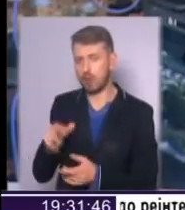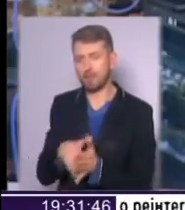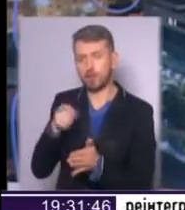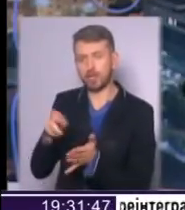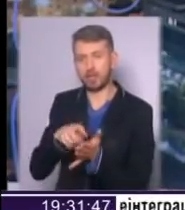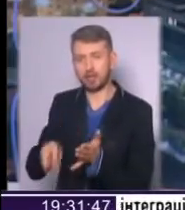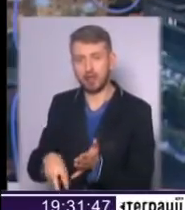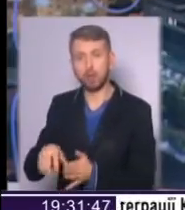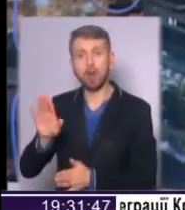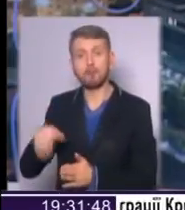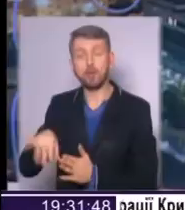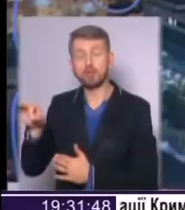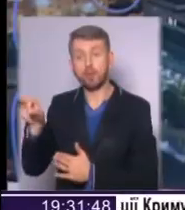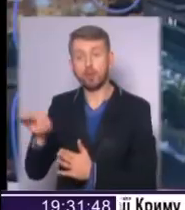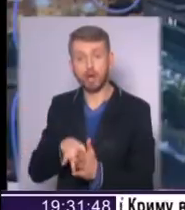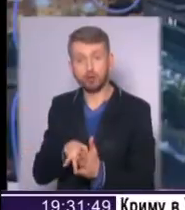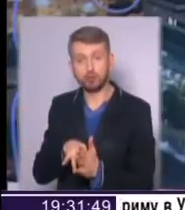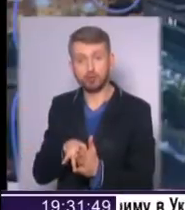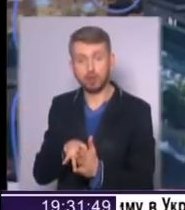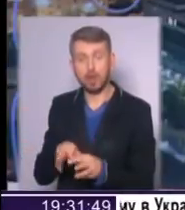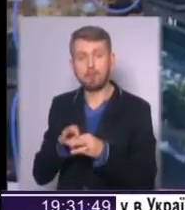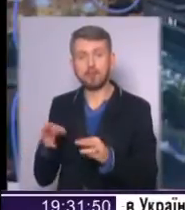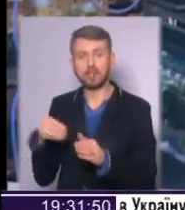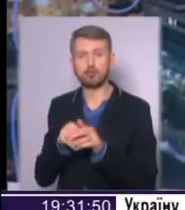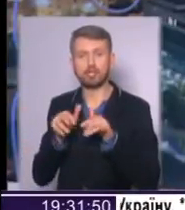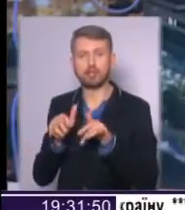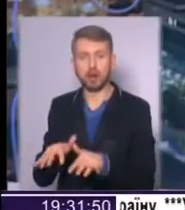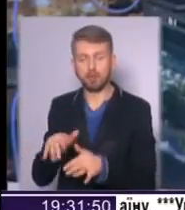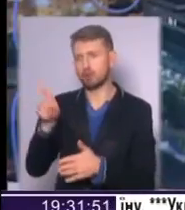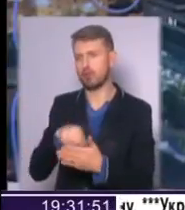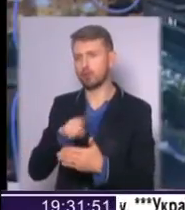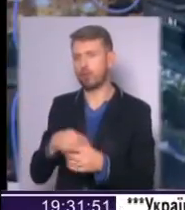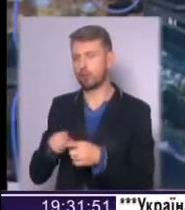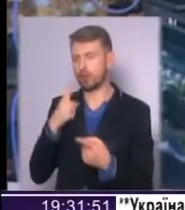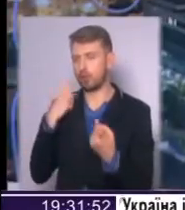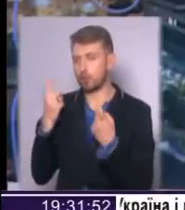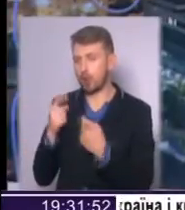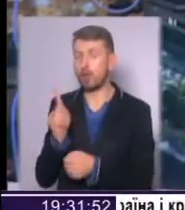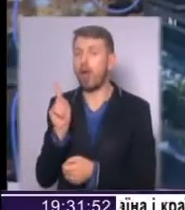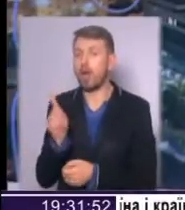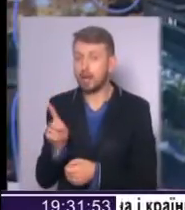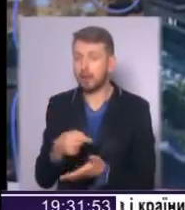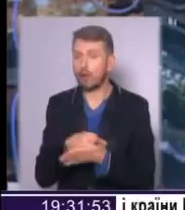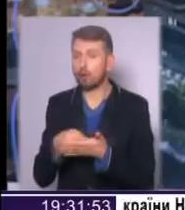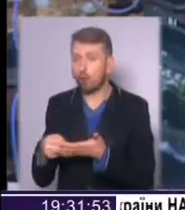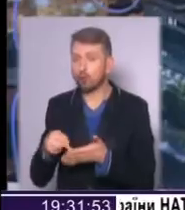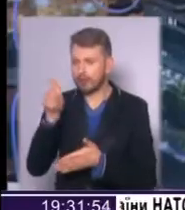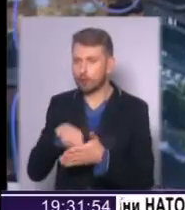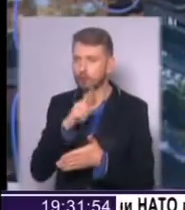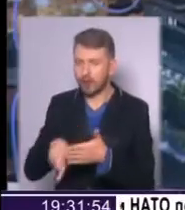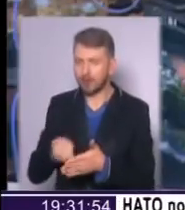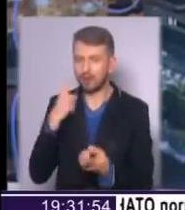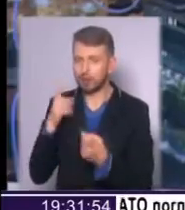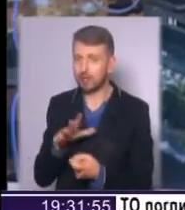а потім одразу ж фактично міністр внутрішніх справ спростував цю інформацію. Але знову ж таки наголошую, спростування було,